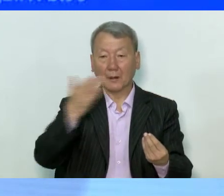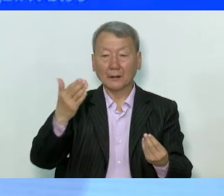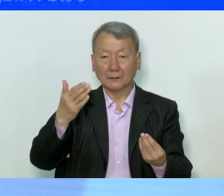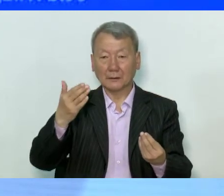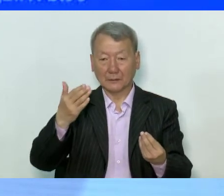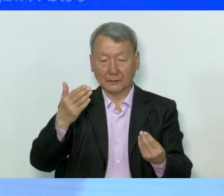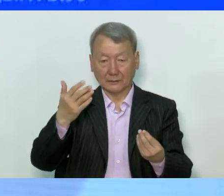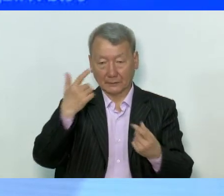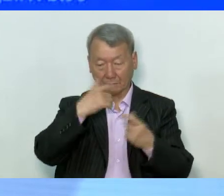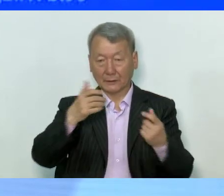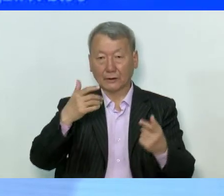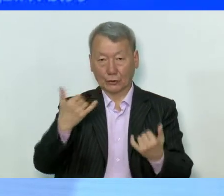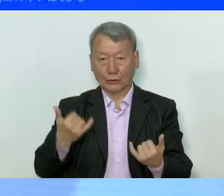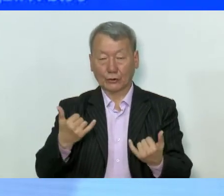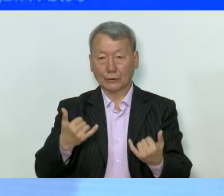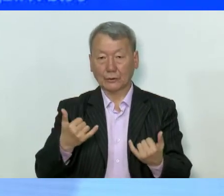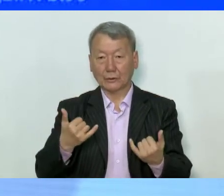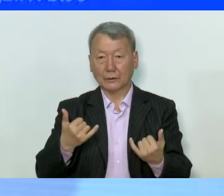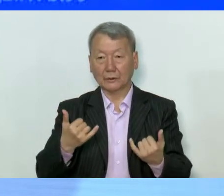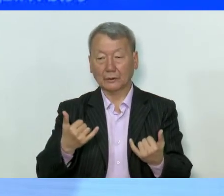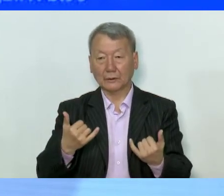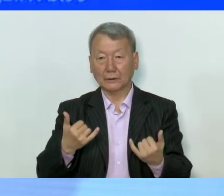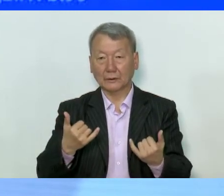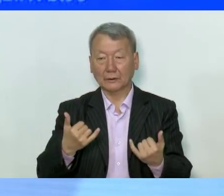таркатып жатабыз. Ошону менен бирге эле